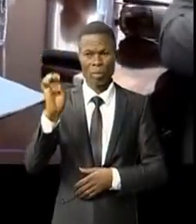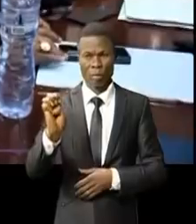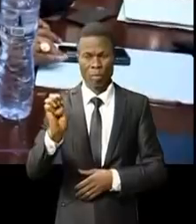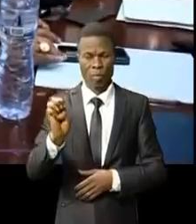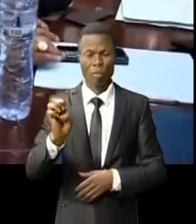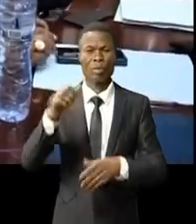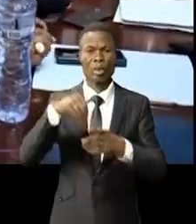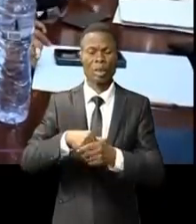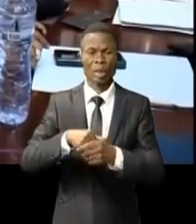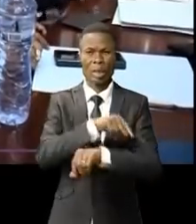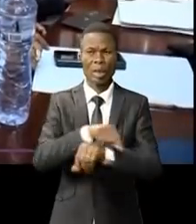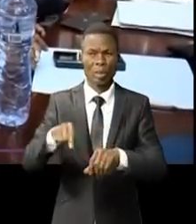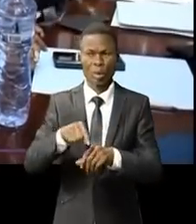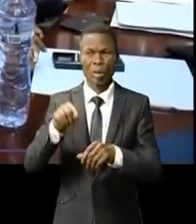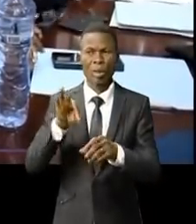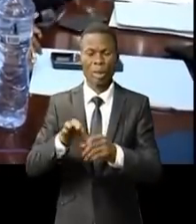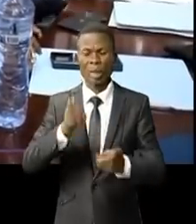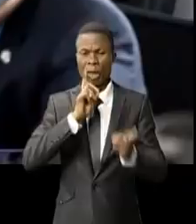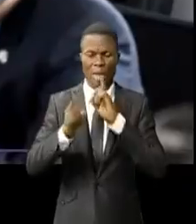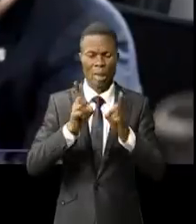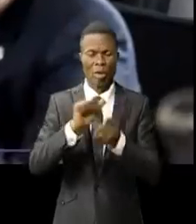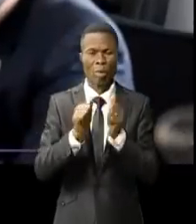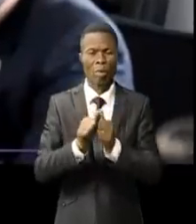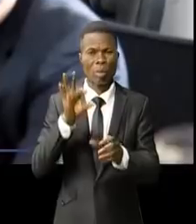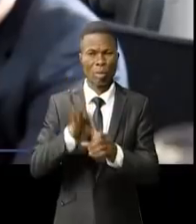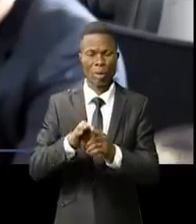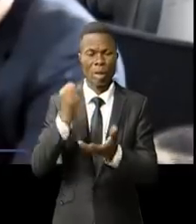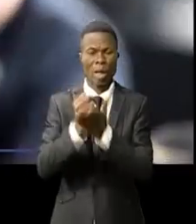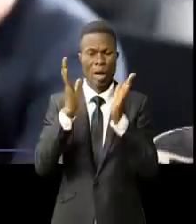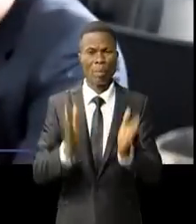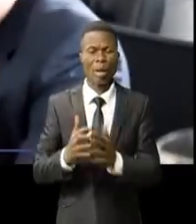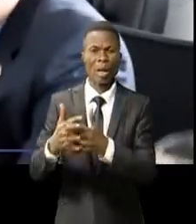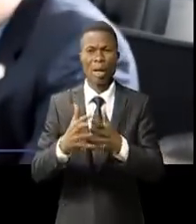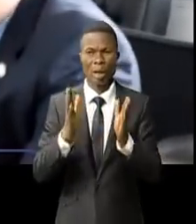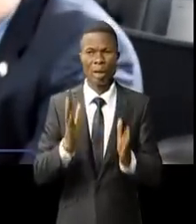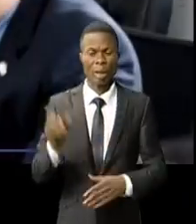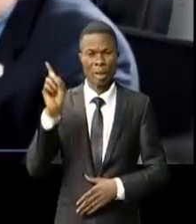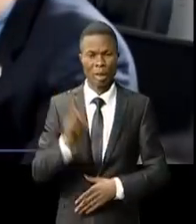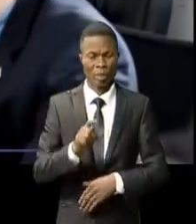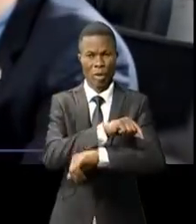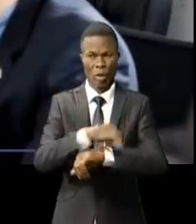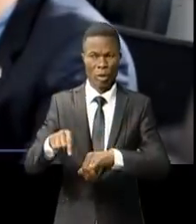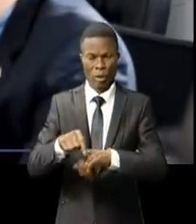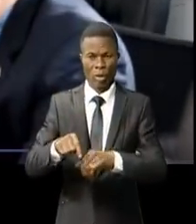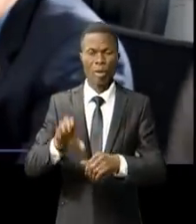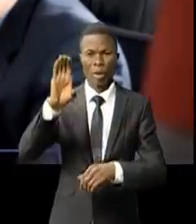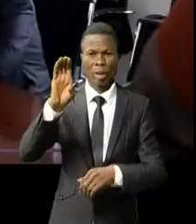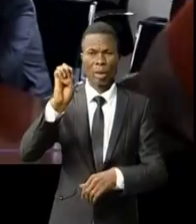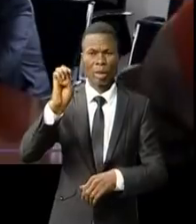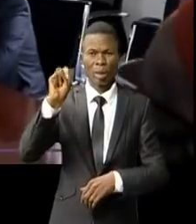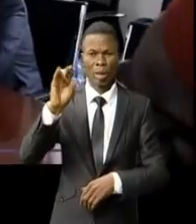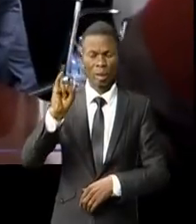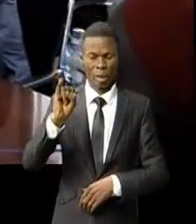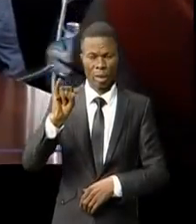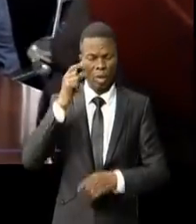la Commission d'intégrité et médiation électorale. Pour l'ambassadeur américain, sa venue au siège de la CIME se justifie par